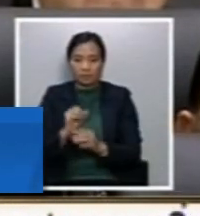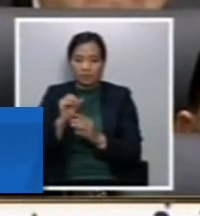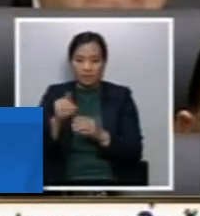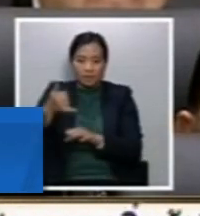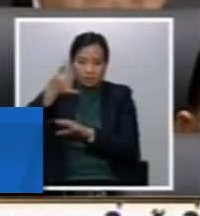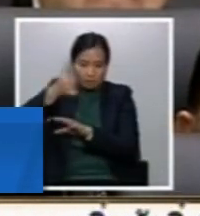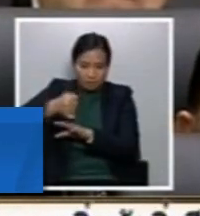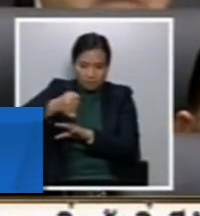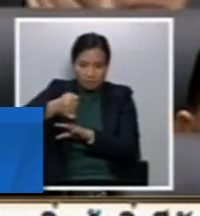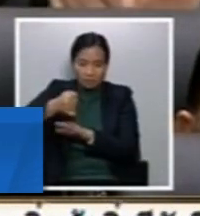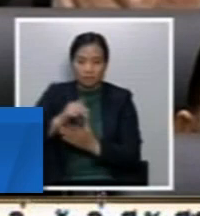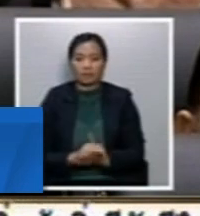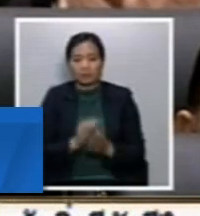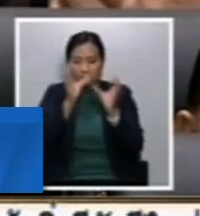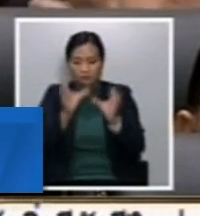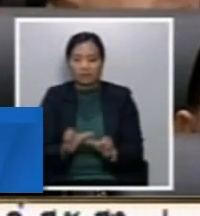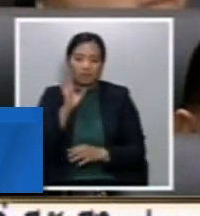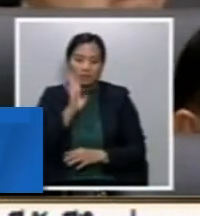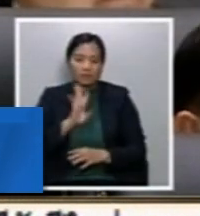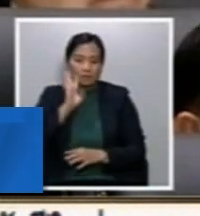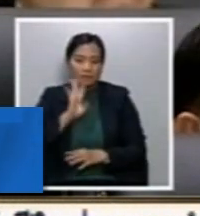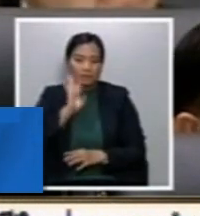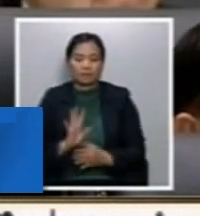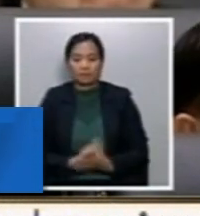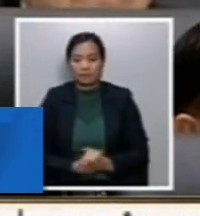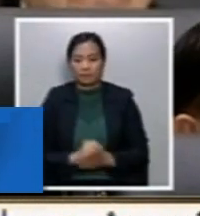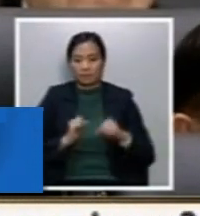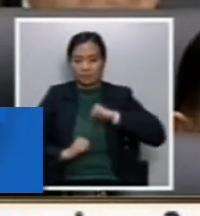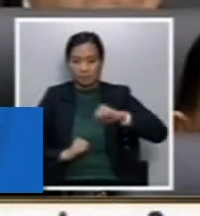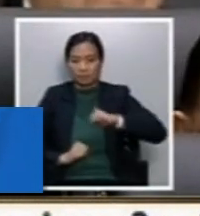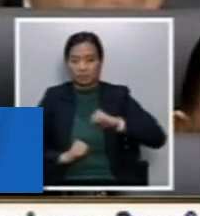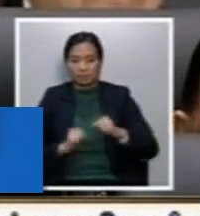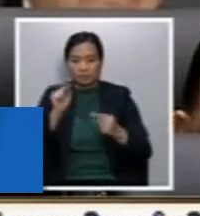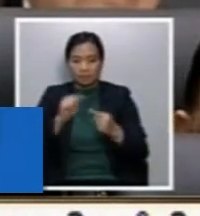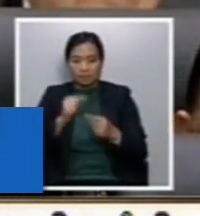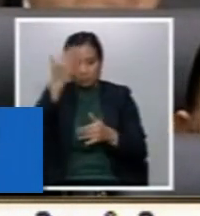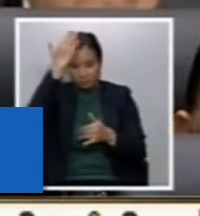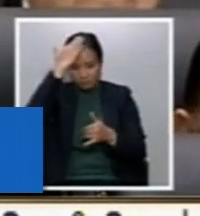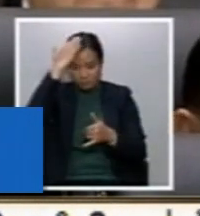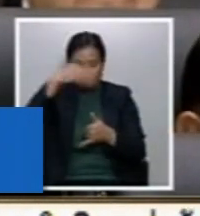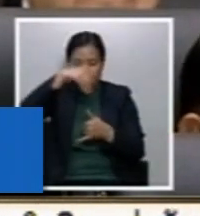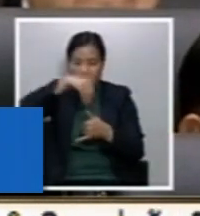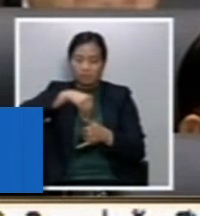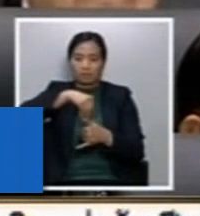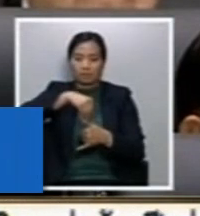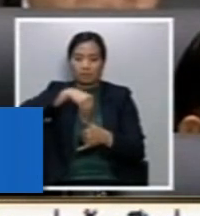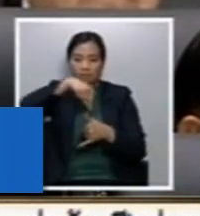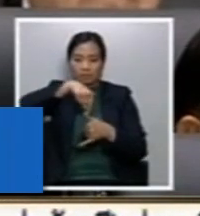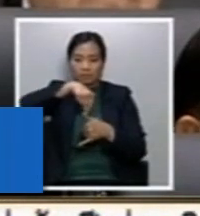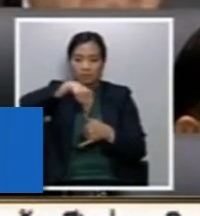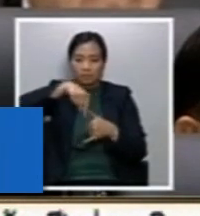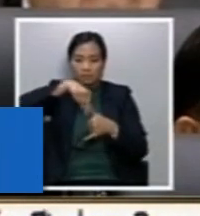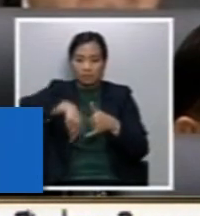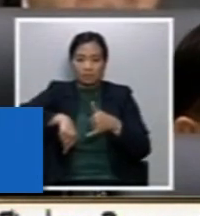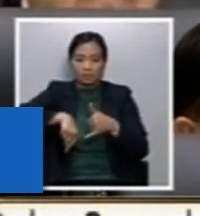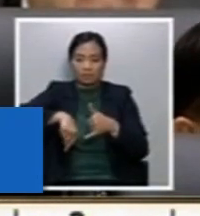คนแรกนะครับกางเกงสีน้ำตาลซ้ายมือนะครับจุดที่1บนหัวนะครับเจาะที่กลางกะโหลกนะครับทะลุใต้ค